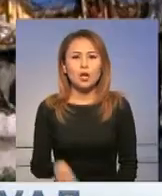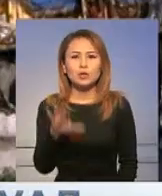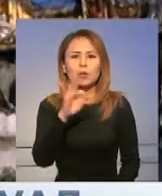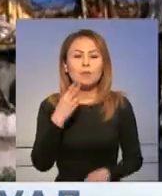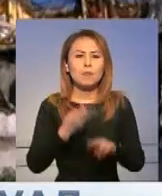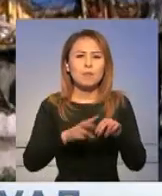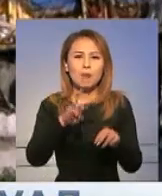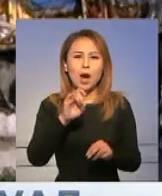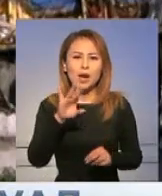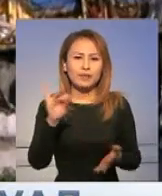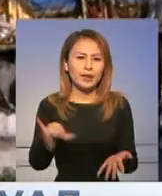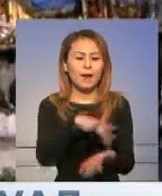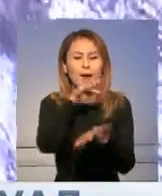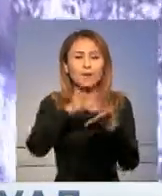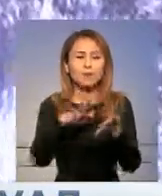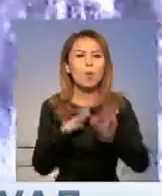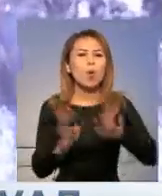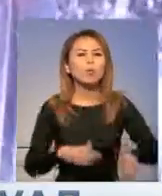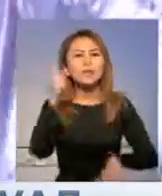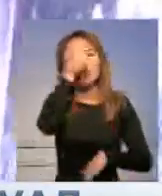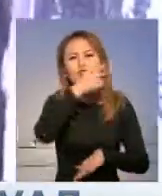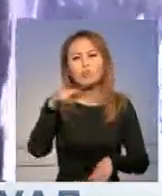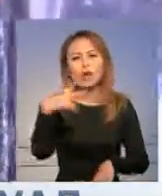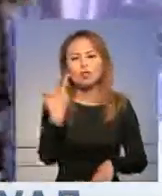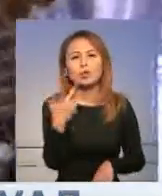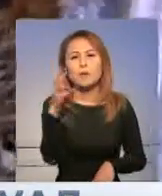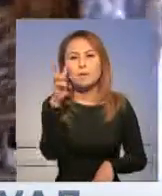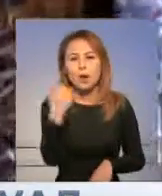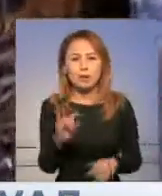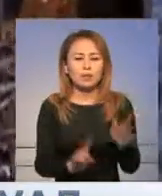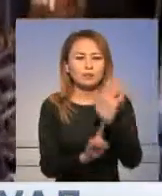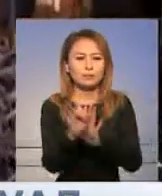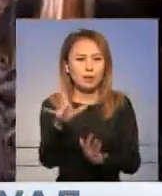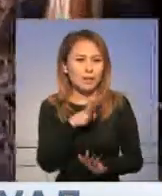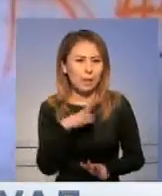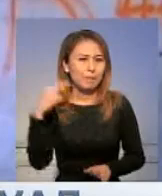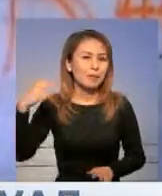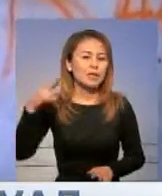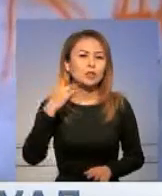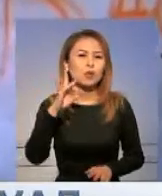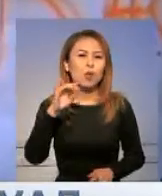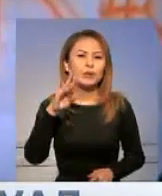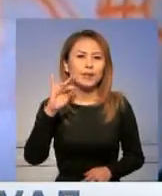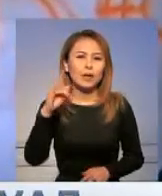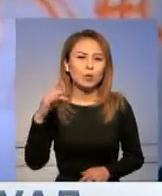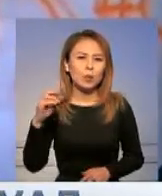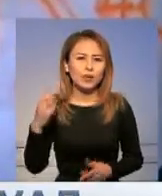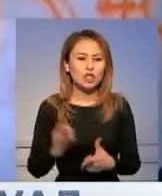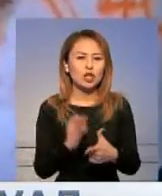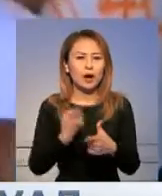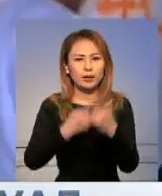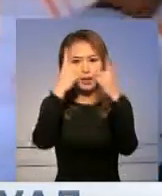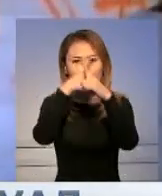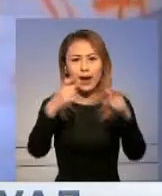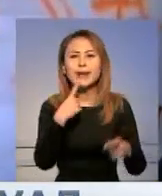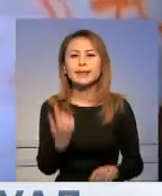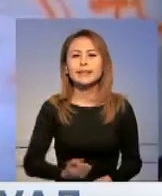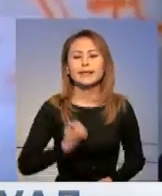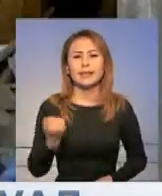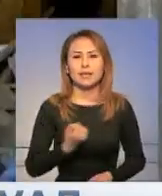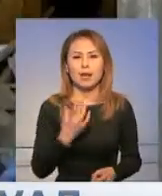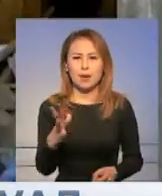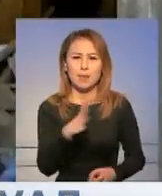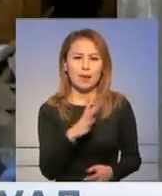Содырлар Моравия қаласын өткен жылдың 23 мамырында басып алды. Лешала ел президенті Родриге Дутерте шаһарда әскери жағдай